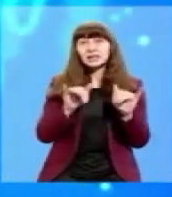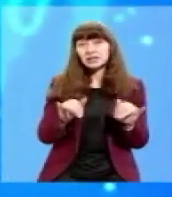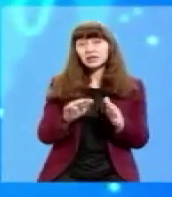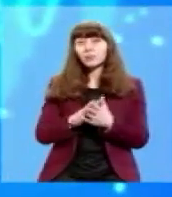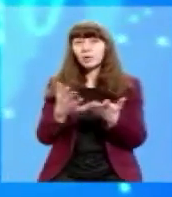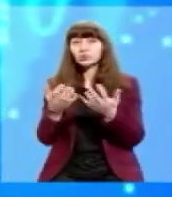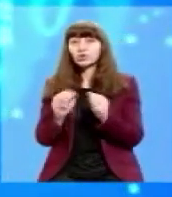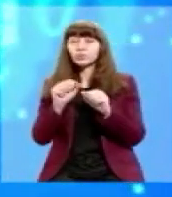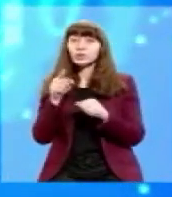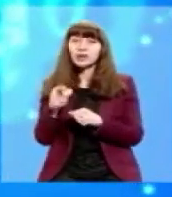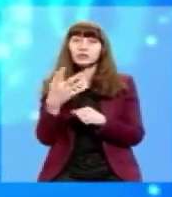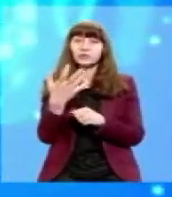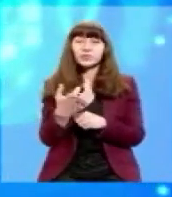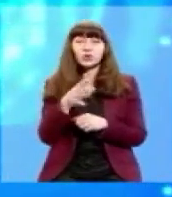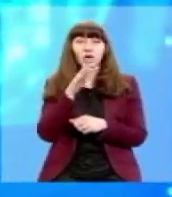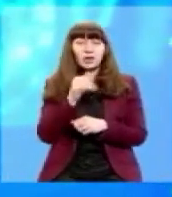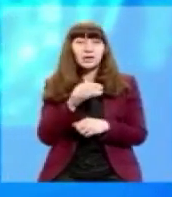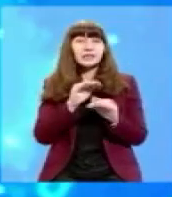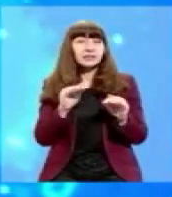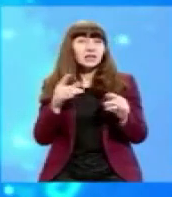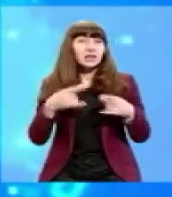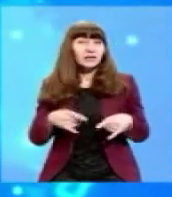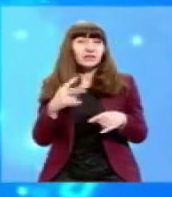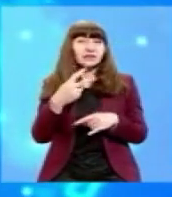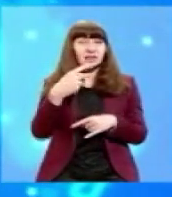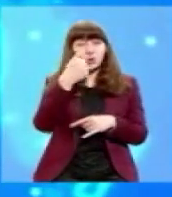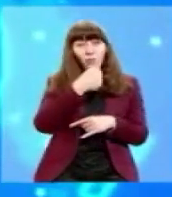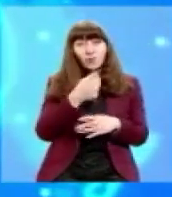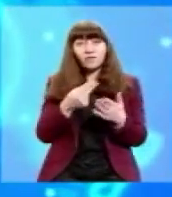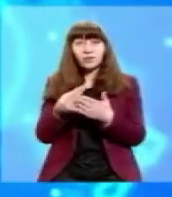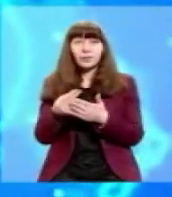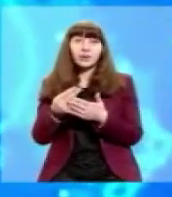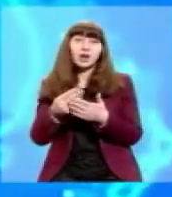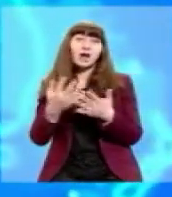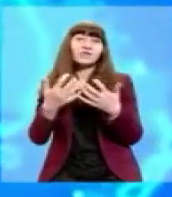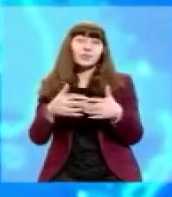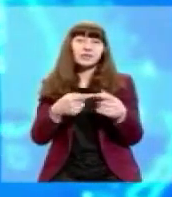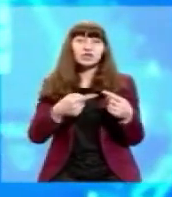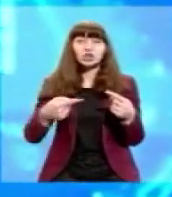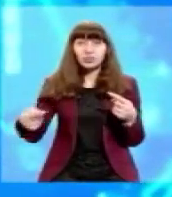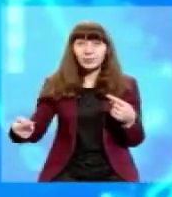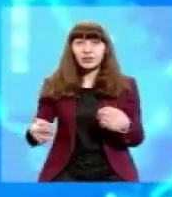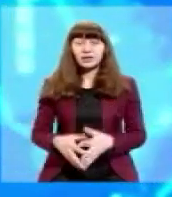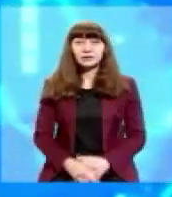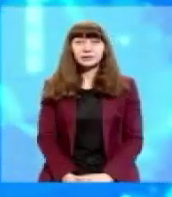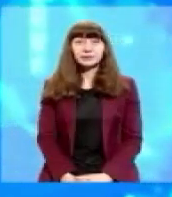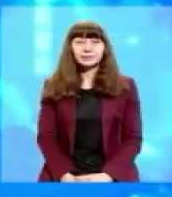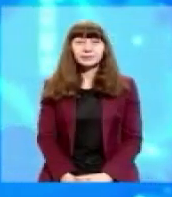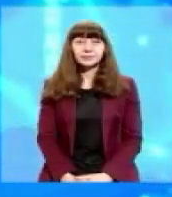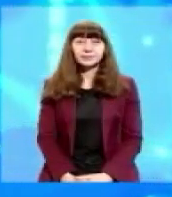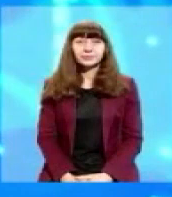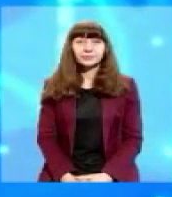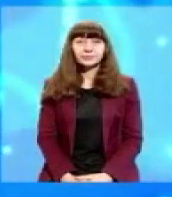протяжении 1,5 лет. Для детей, родившихся в 2022 году, выплаты продлят автоматически. Подробности в нашем